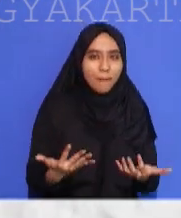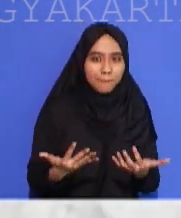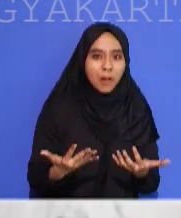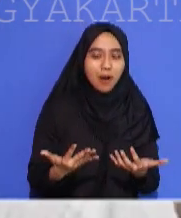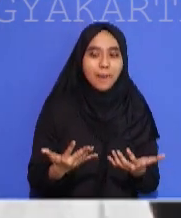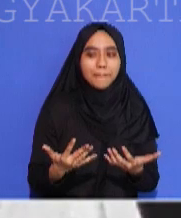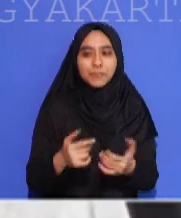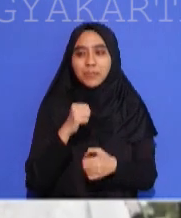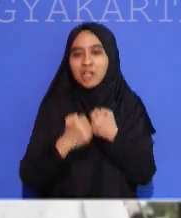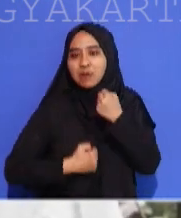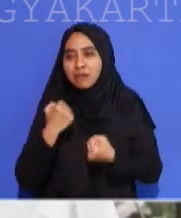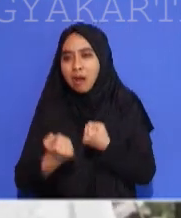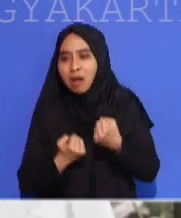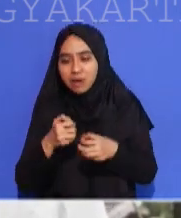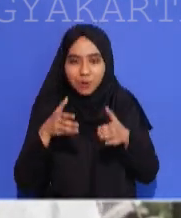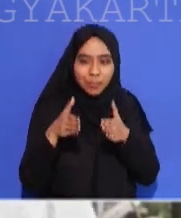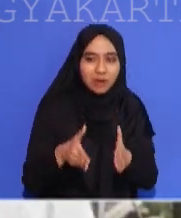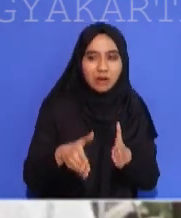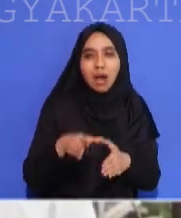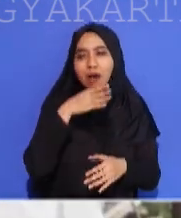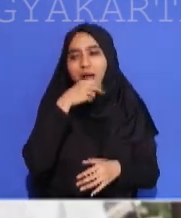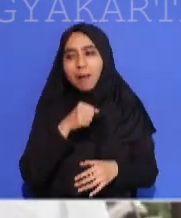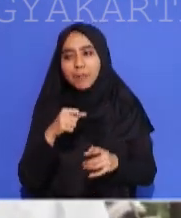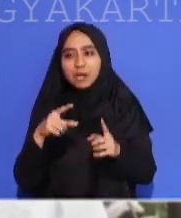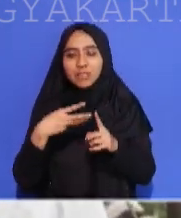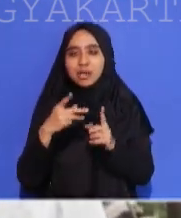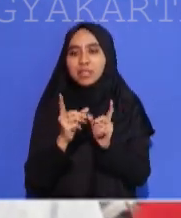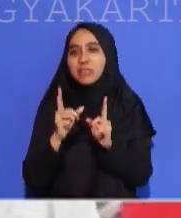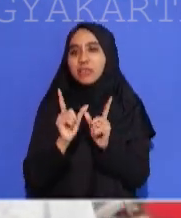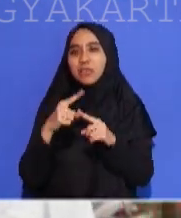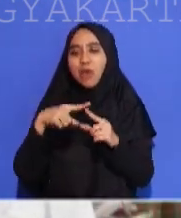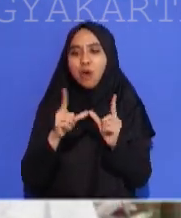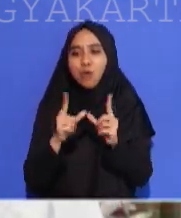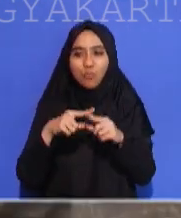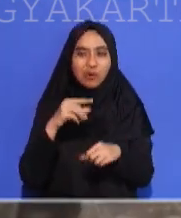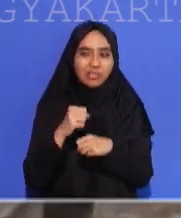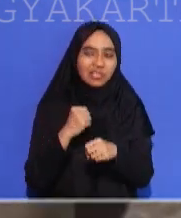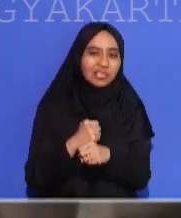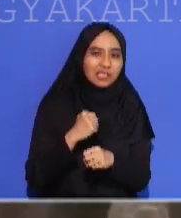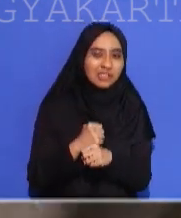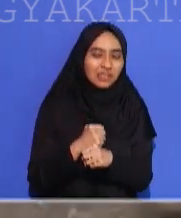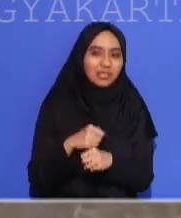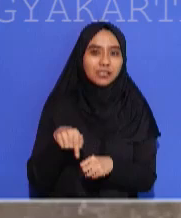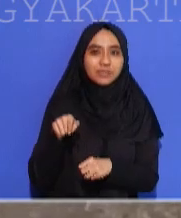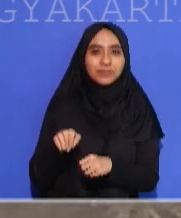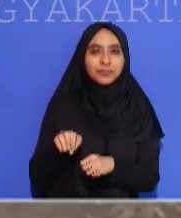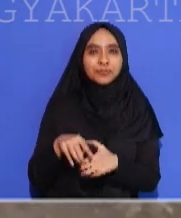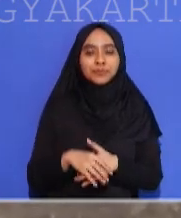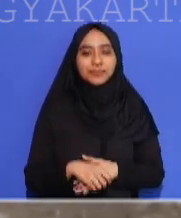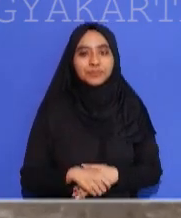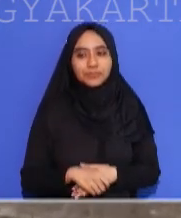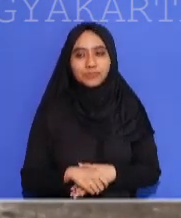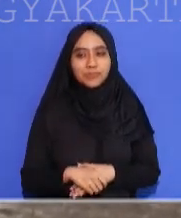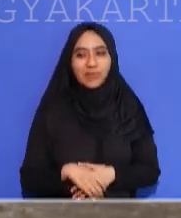bergerak di kambing-kambing etawa kambing maupun kambing peranakawa kambing peranakan etawa